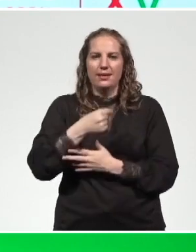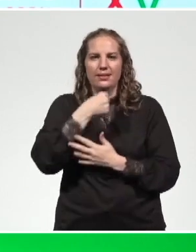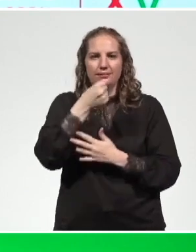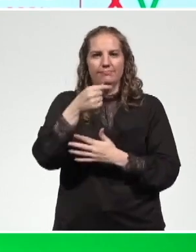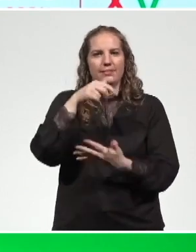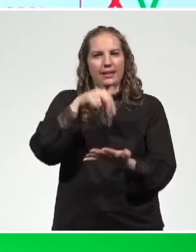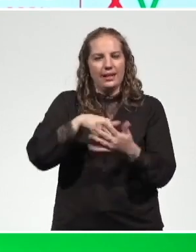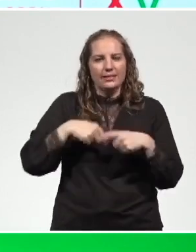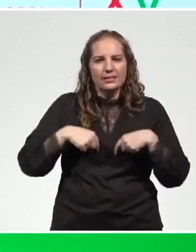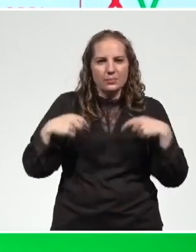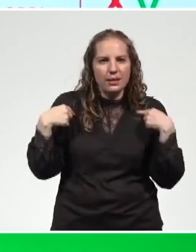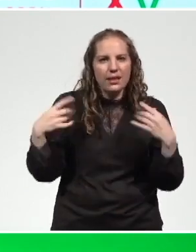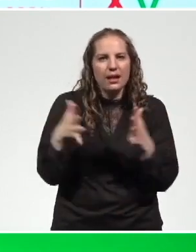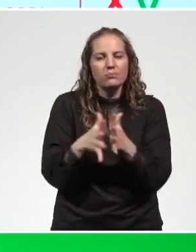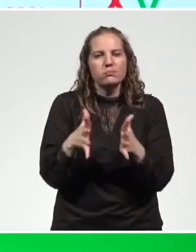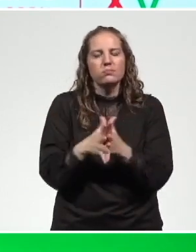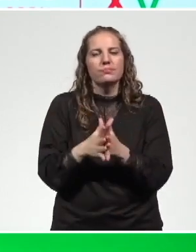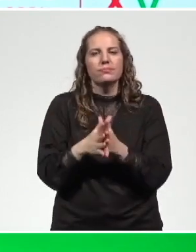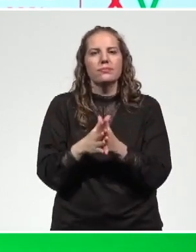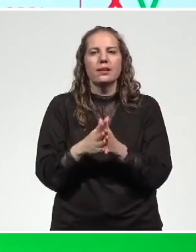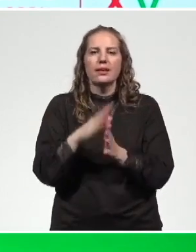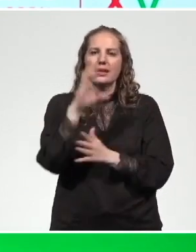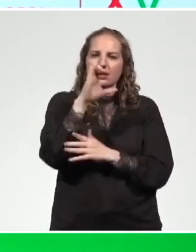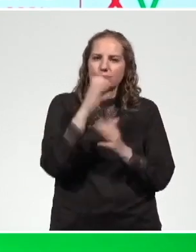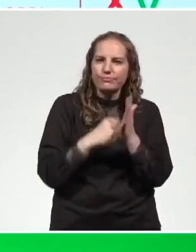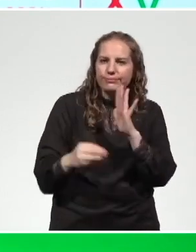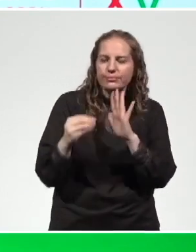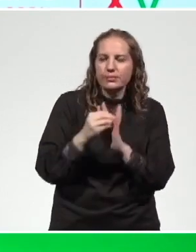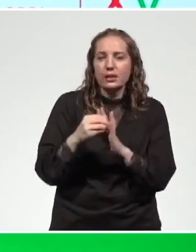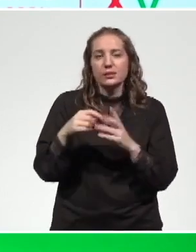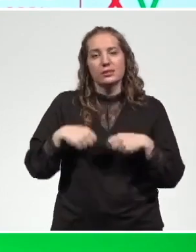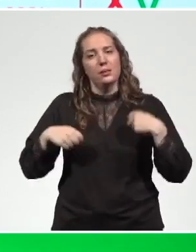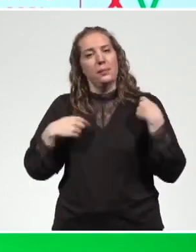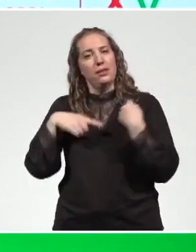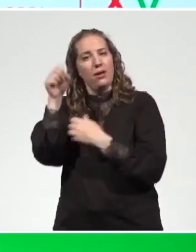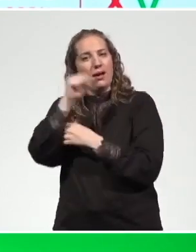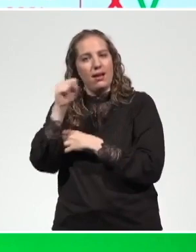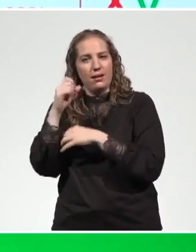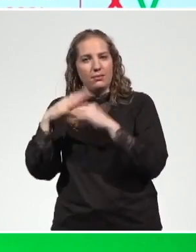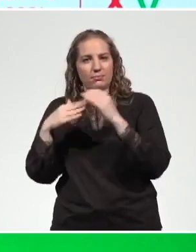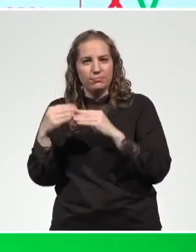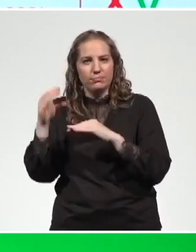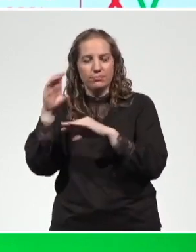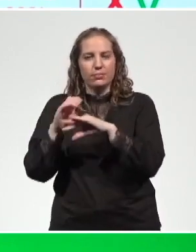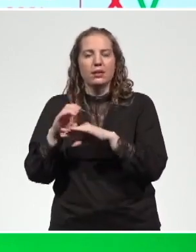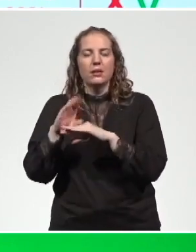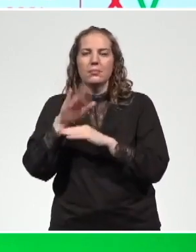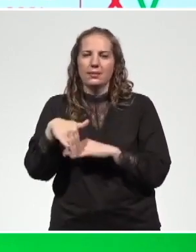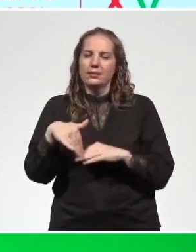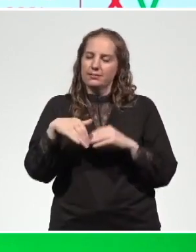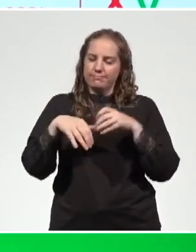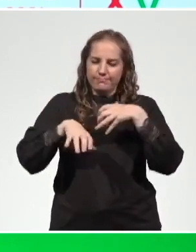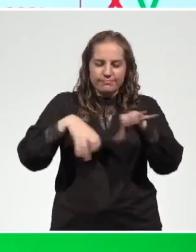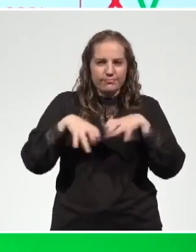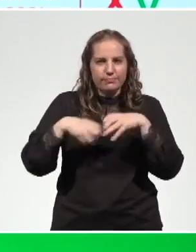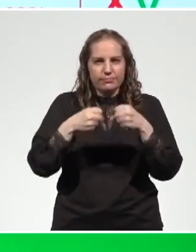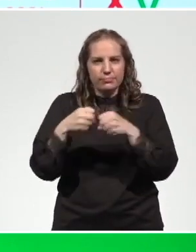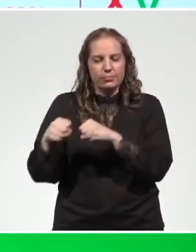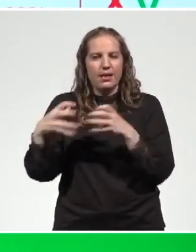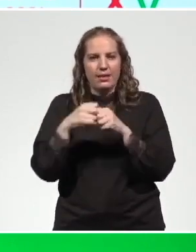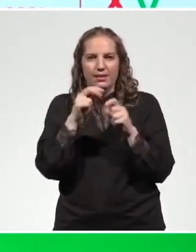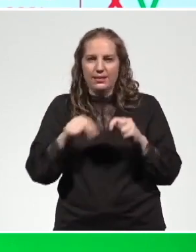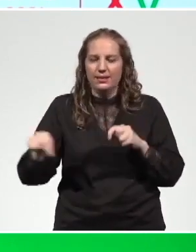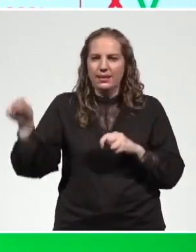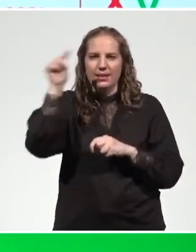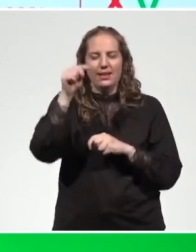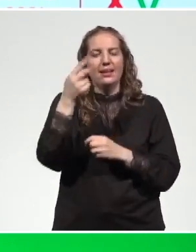Landspítala, ég get nefnt viðbyggingu við Grensás, legudeild við sjúkrahúsið á Akureyri, samgöngu framkvæmdir á Landallt, listaháskóla í Tollhúsi, Ox